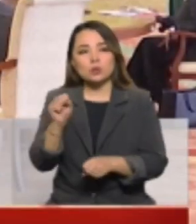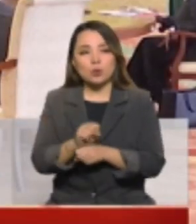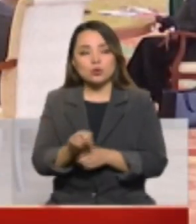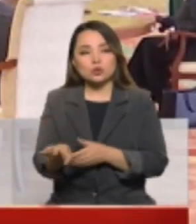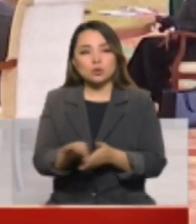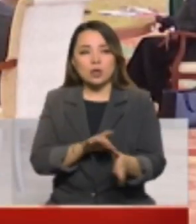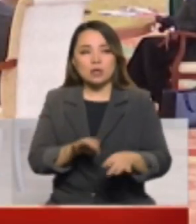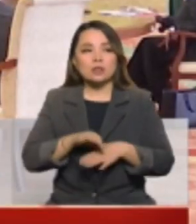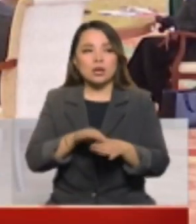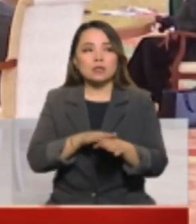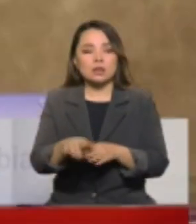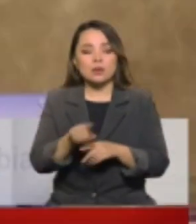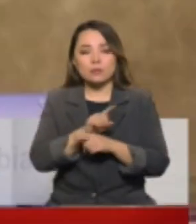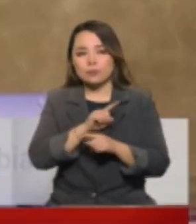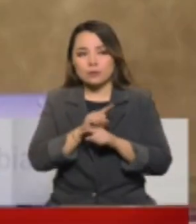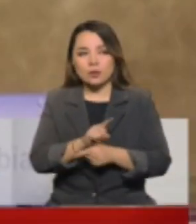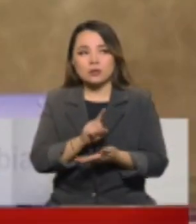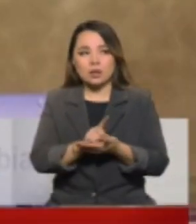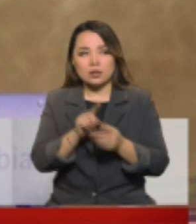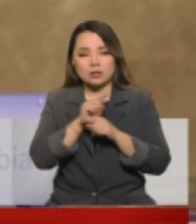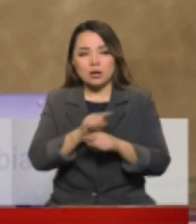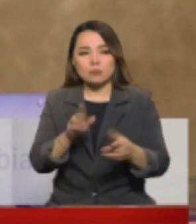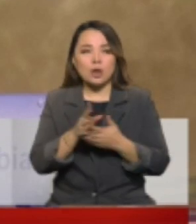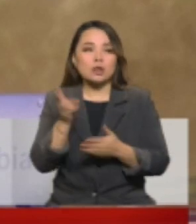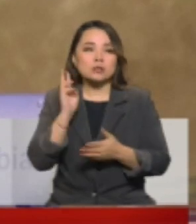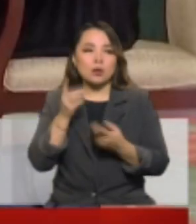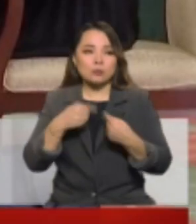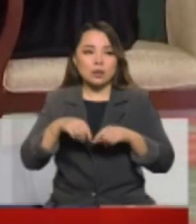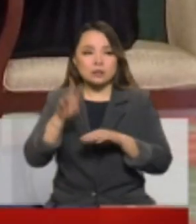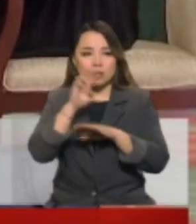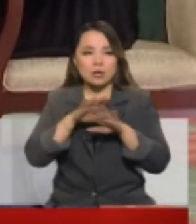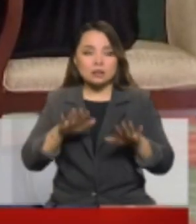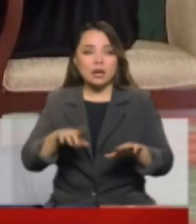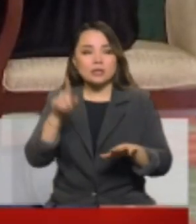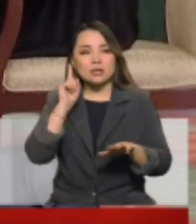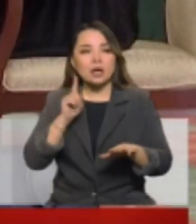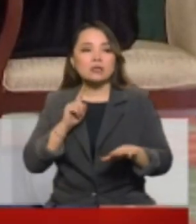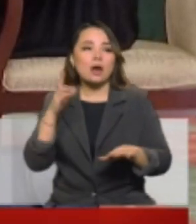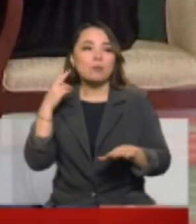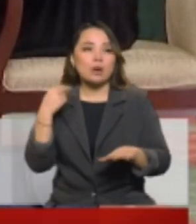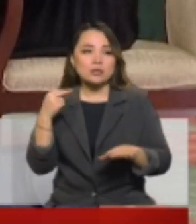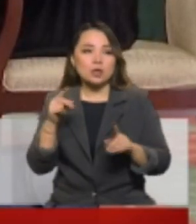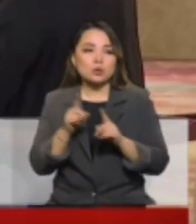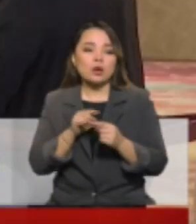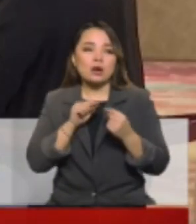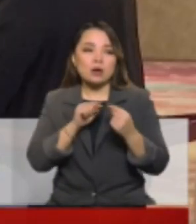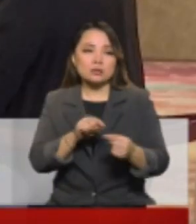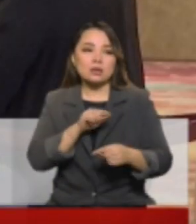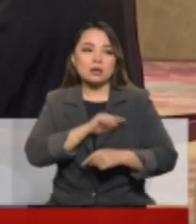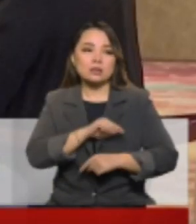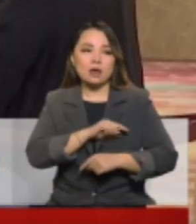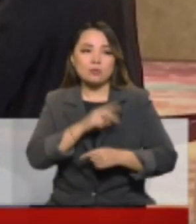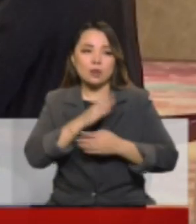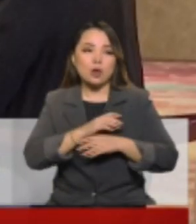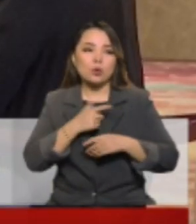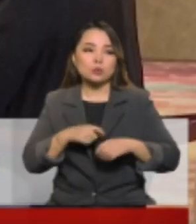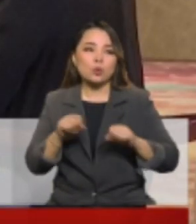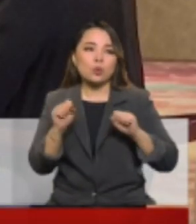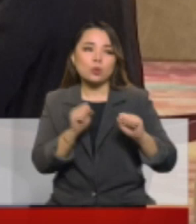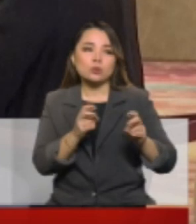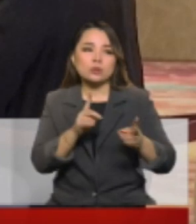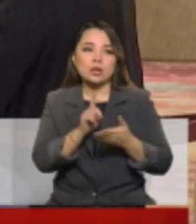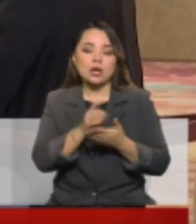шұғыл шаралар қабылдауға үндеді. Бұған қоса дипломаттар батыс елдерін Израильдің палестиналықтарға қарсы әрекетін өзін өзі қорғау деп